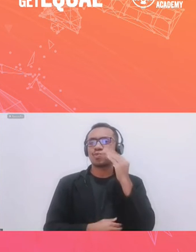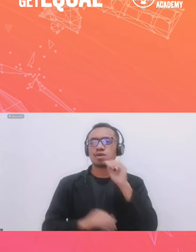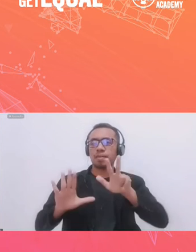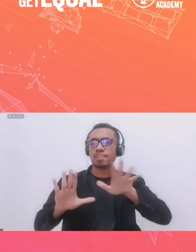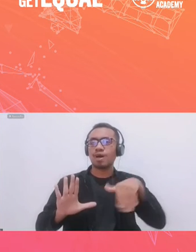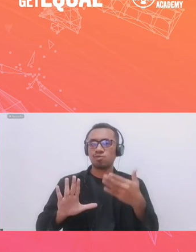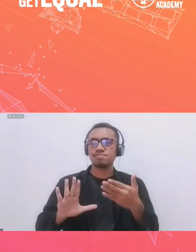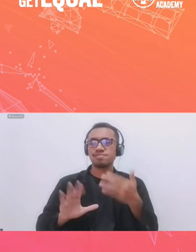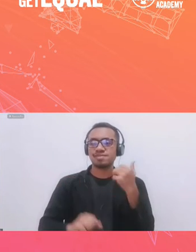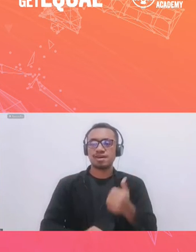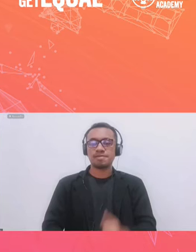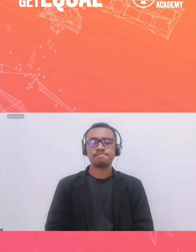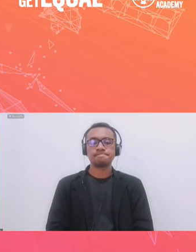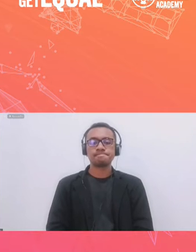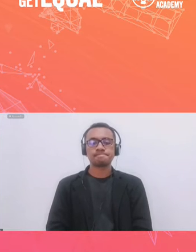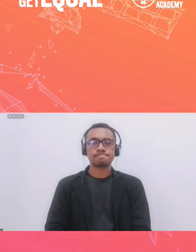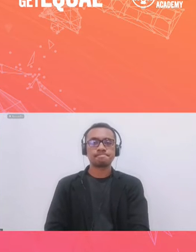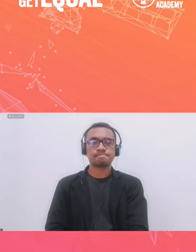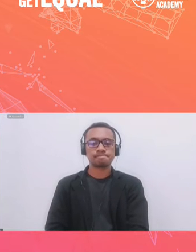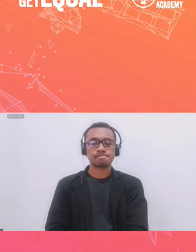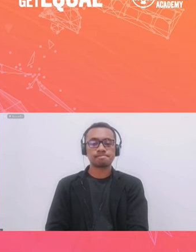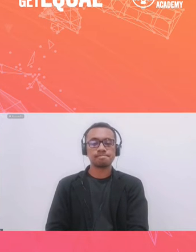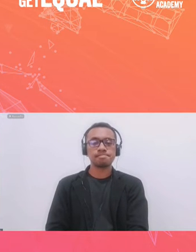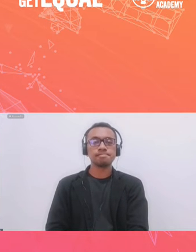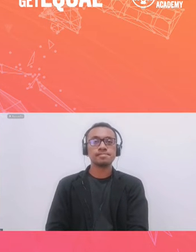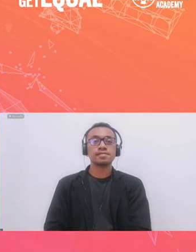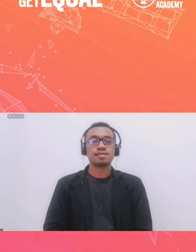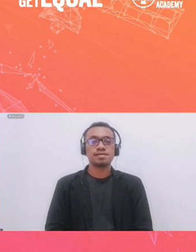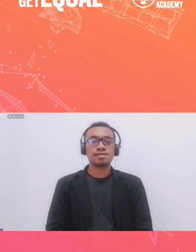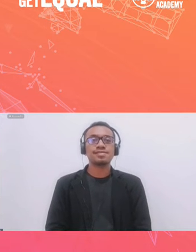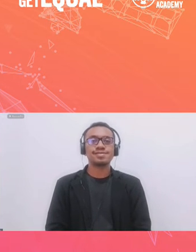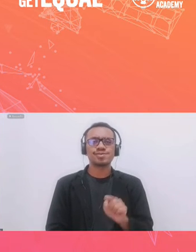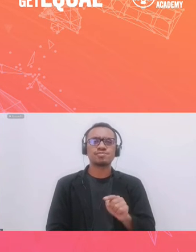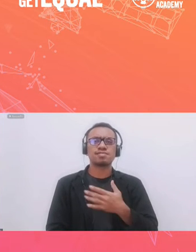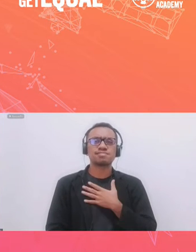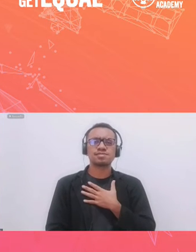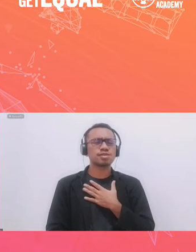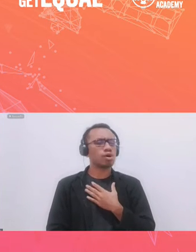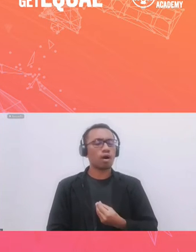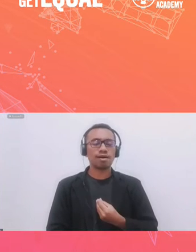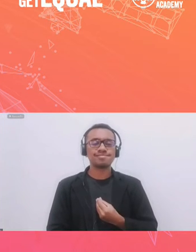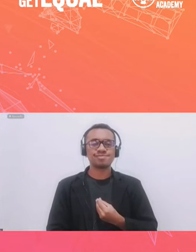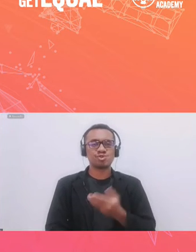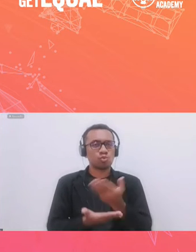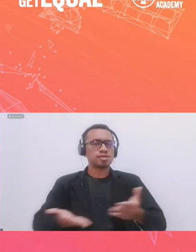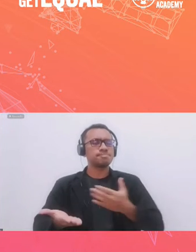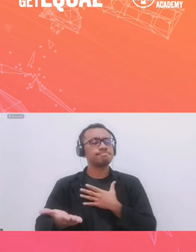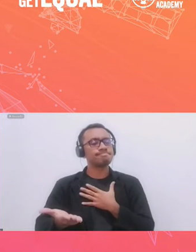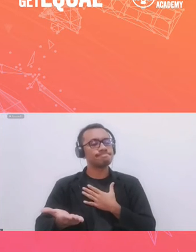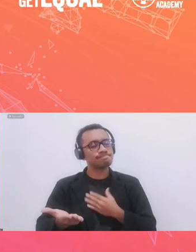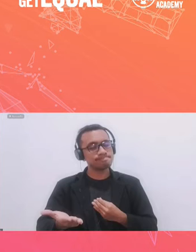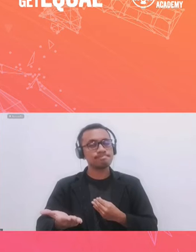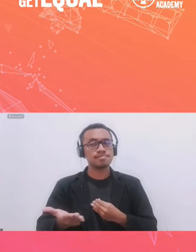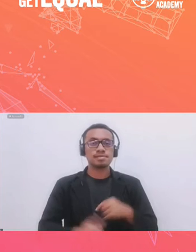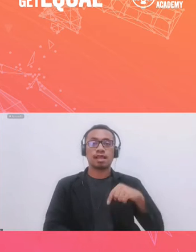ya. Nah, ini kan sebenarnya sangat sangat memprihatinkan. Menjadi tugas kita bersama sebagai orang